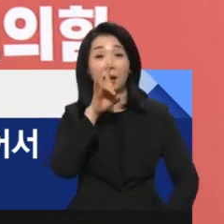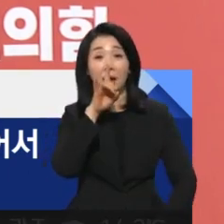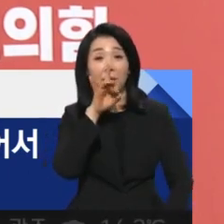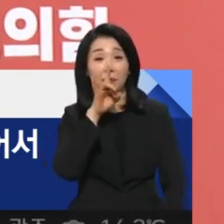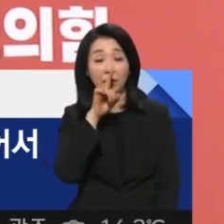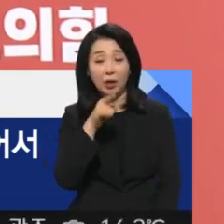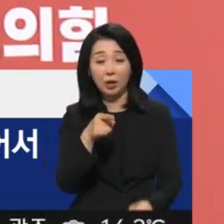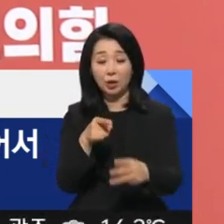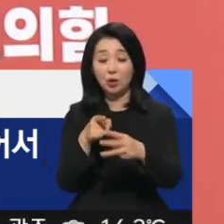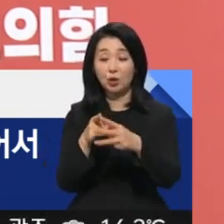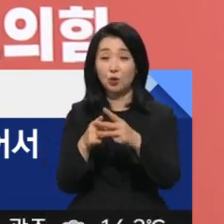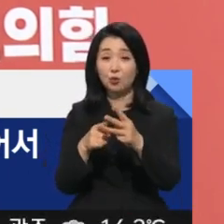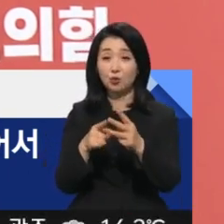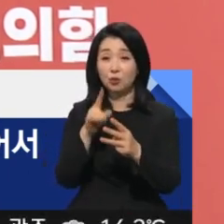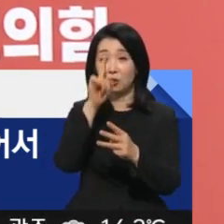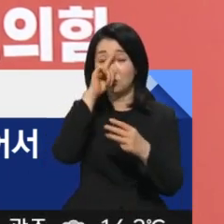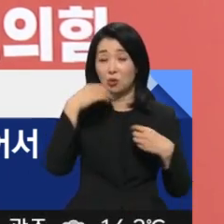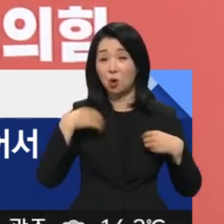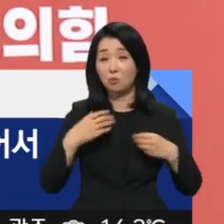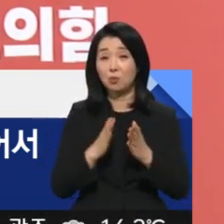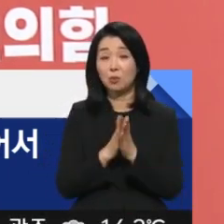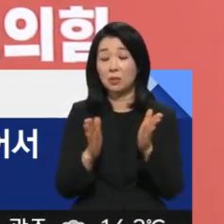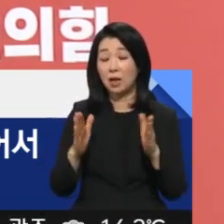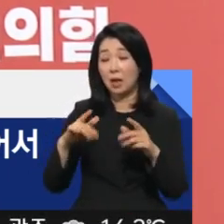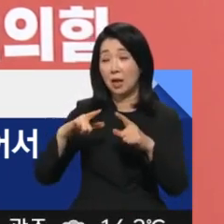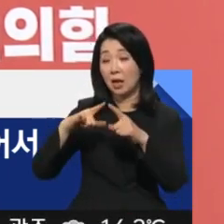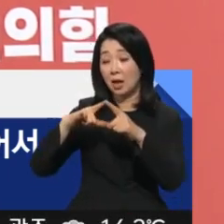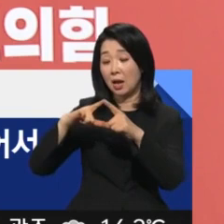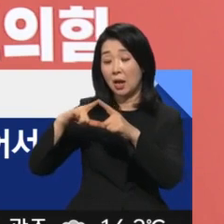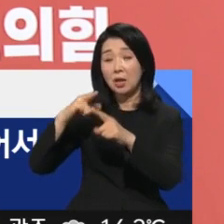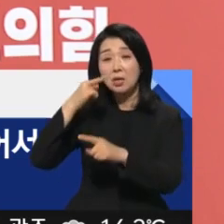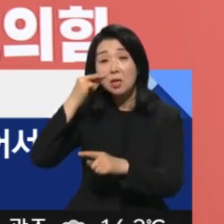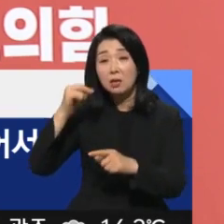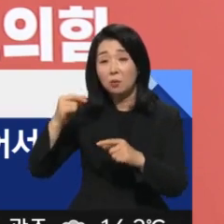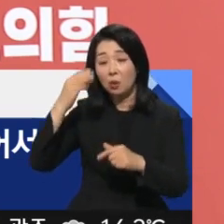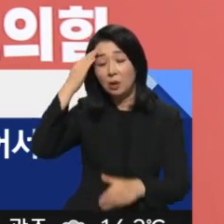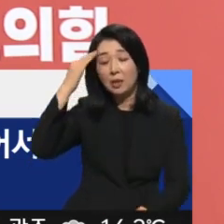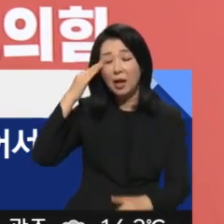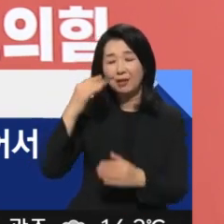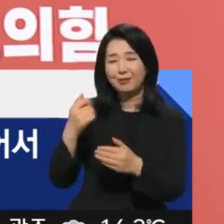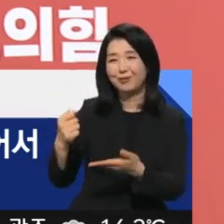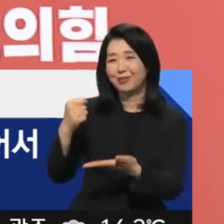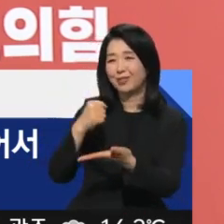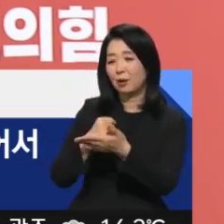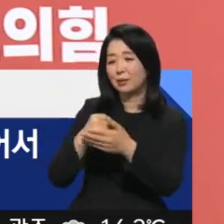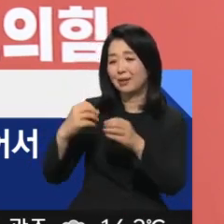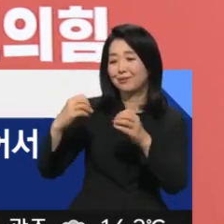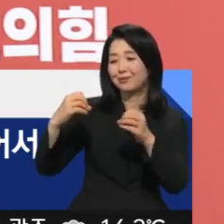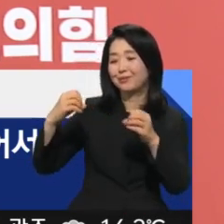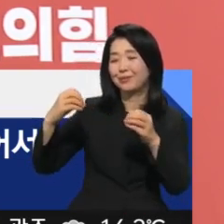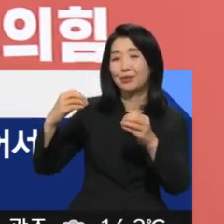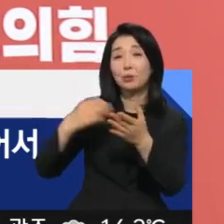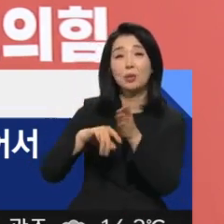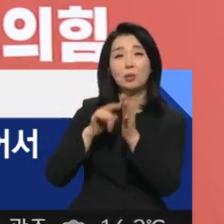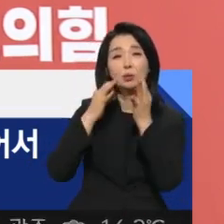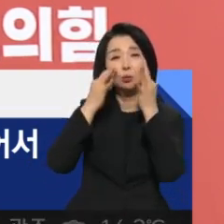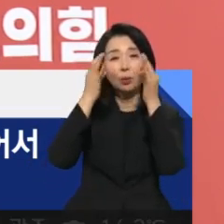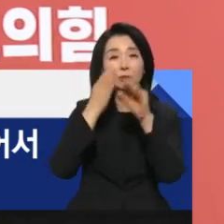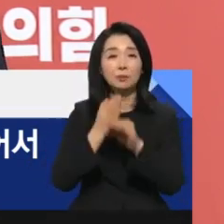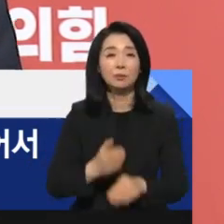윤석열 정부 들어서 다시 야구 관계를 정상화시키려는 노력을 지금 기울이고